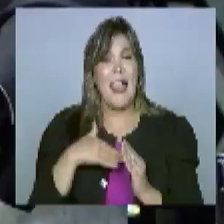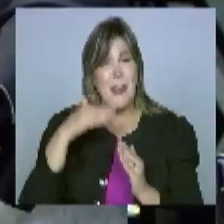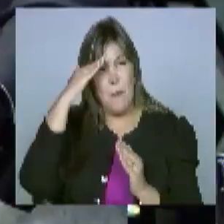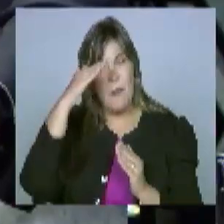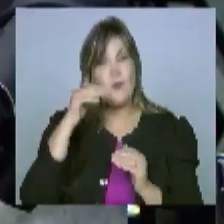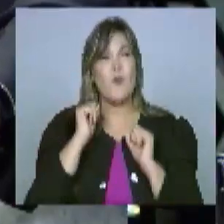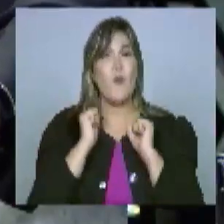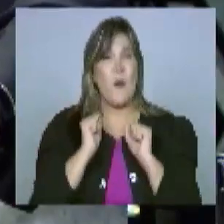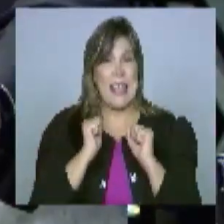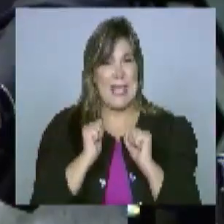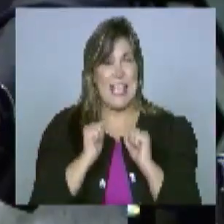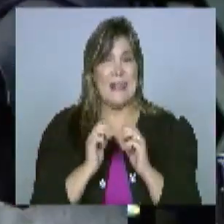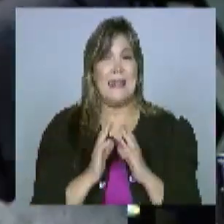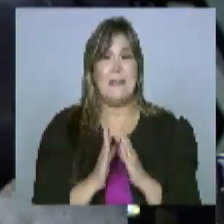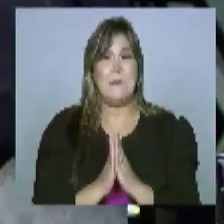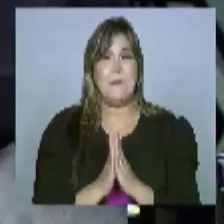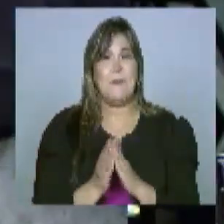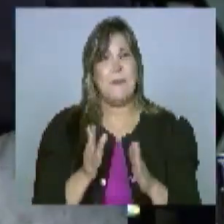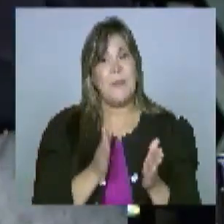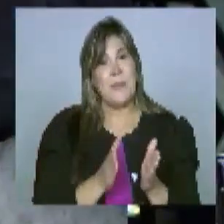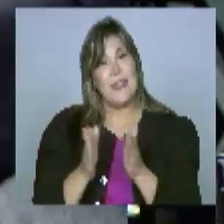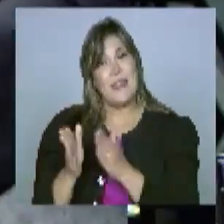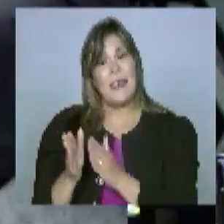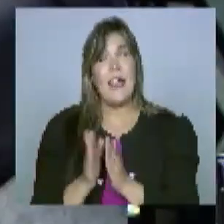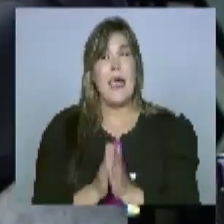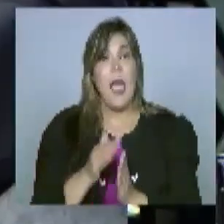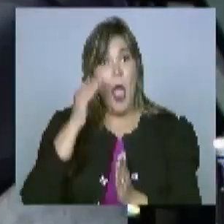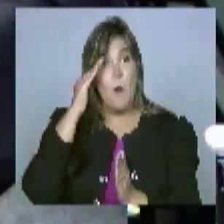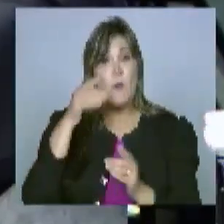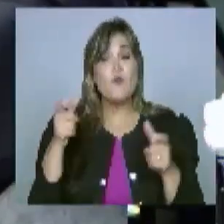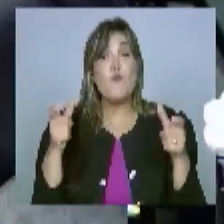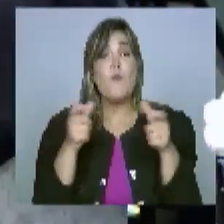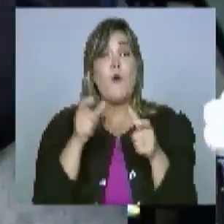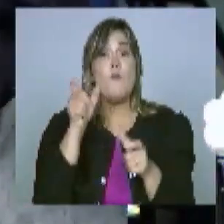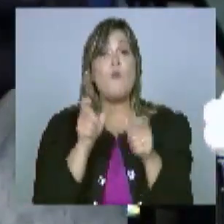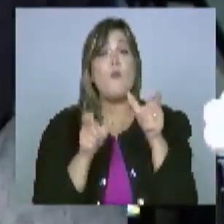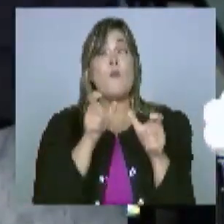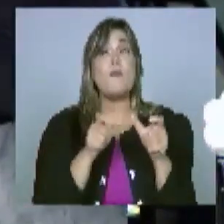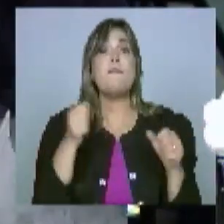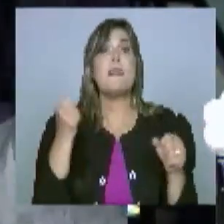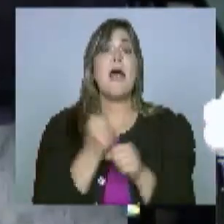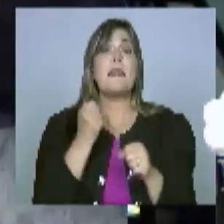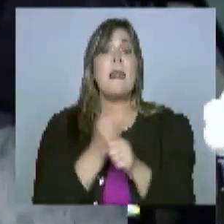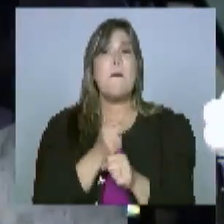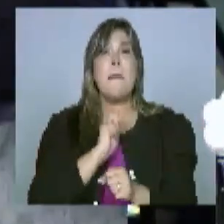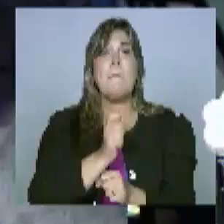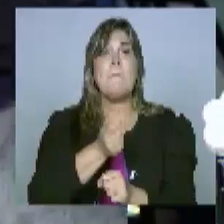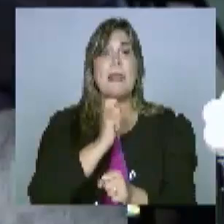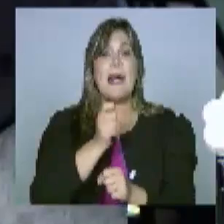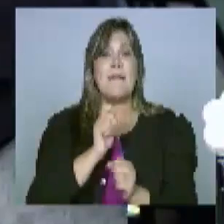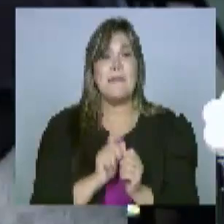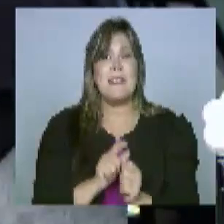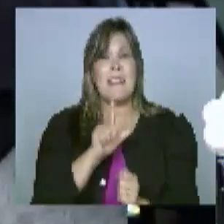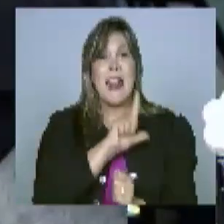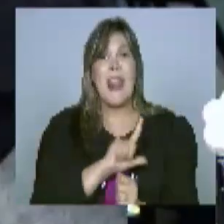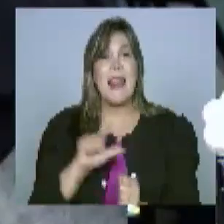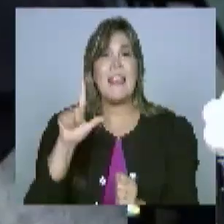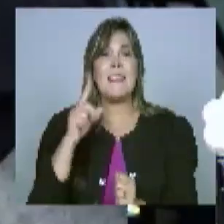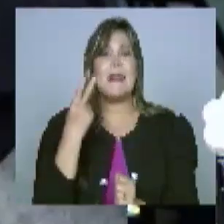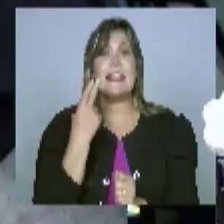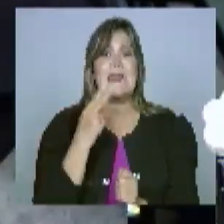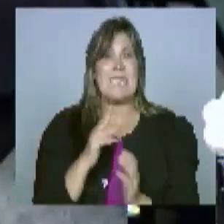على هذا الدور بشكر مجموعه العمل بتاعه البرنامج يعني هم الليدرز اين مثلا